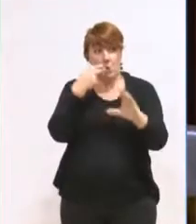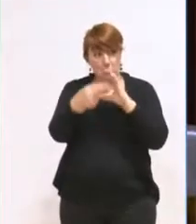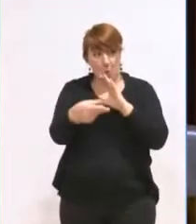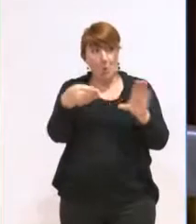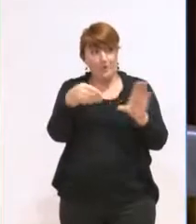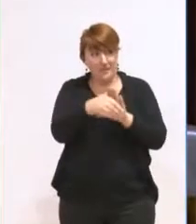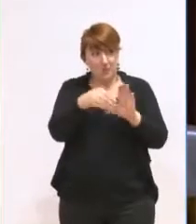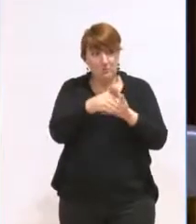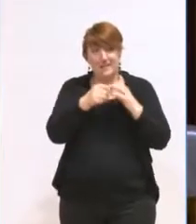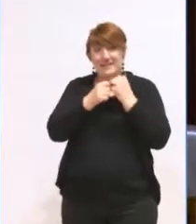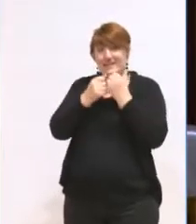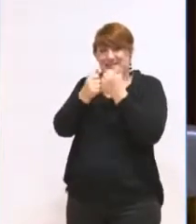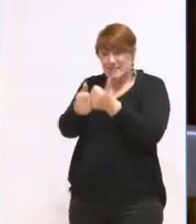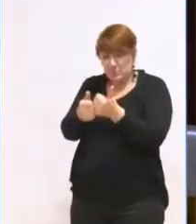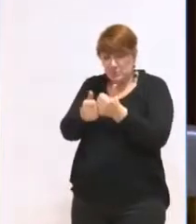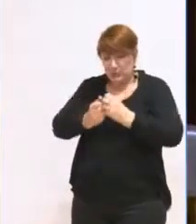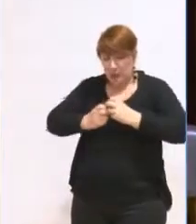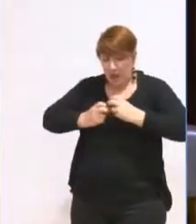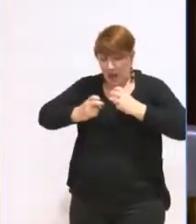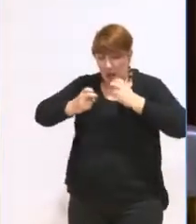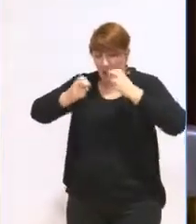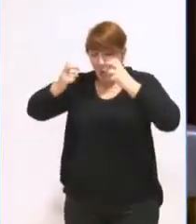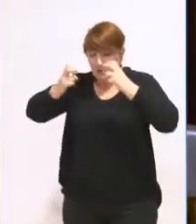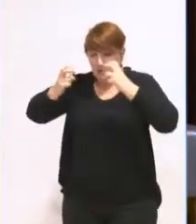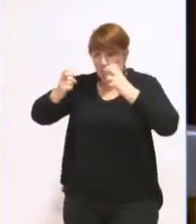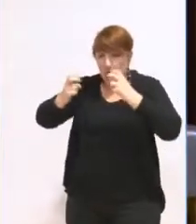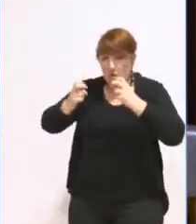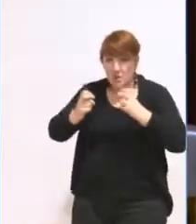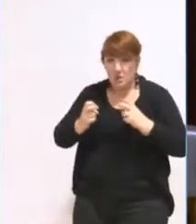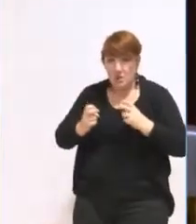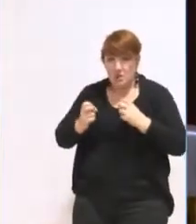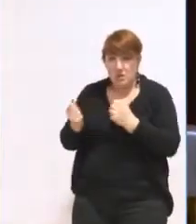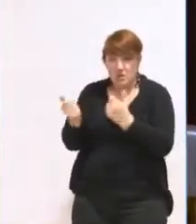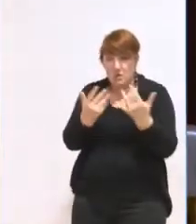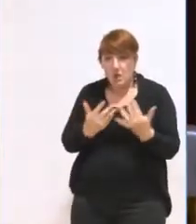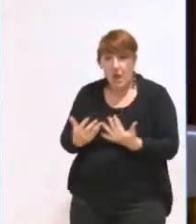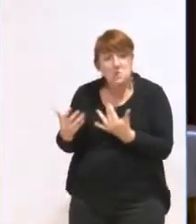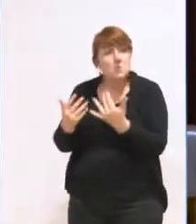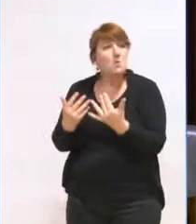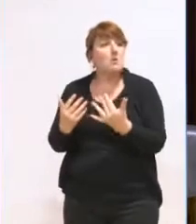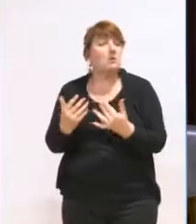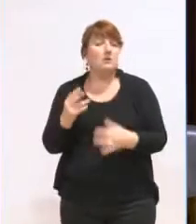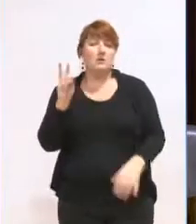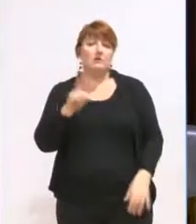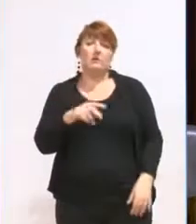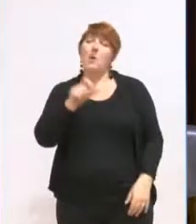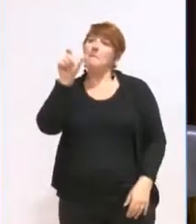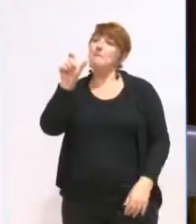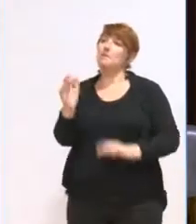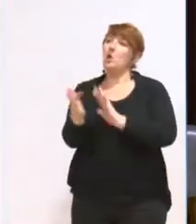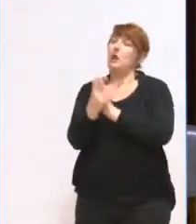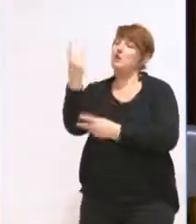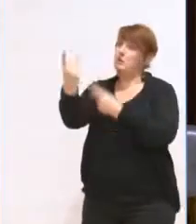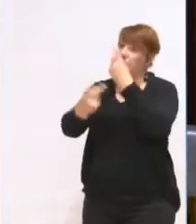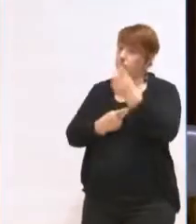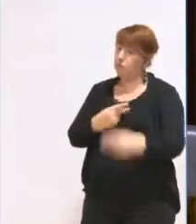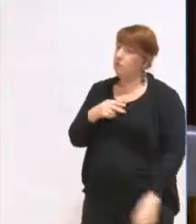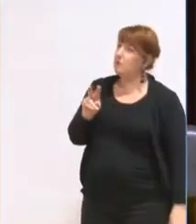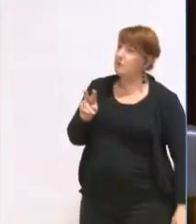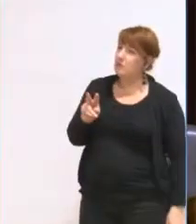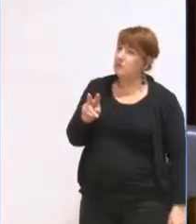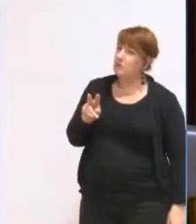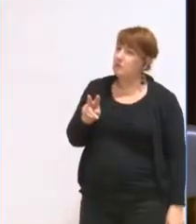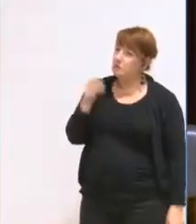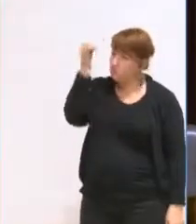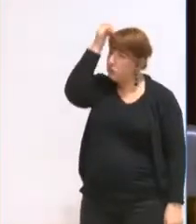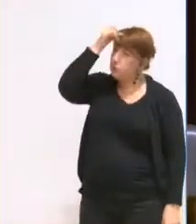dépenses potentielles que vous auriez pu faire que cela va être calculé, j'ai envie de regarder la personne qui m'écrit en lui demandant si elle me prend pour ce que je ne suis